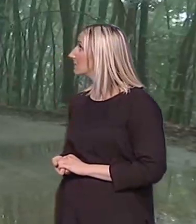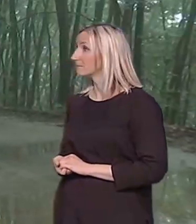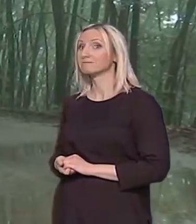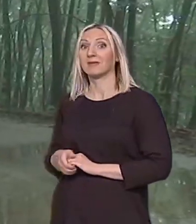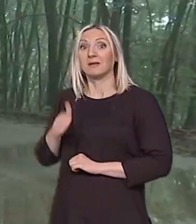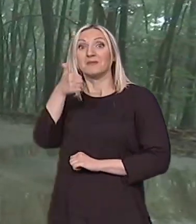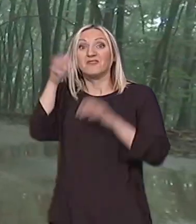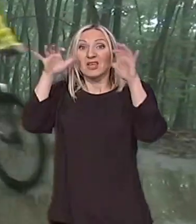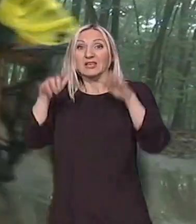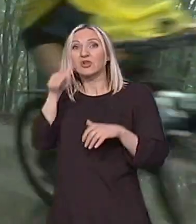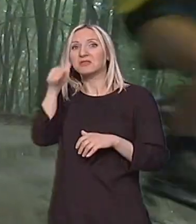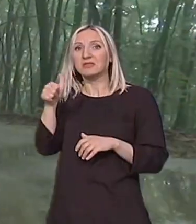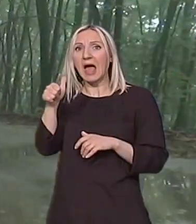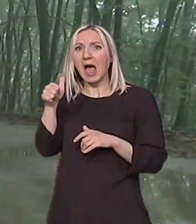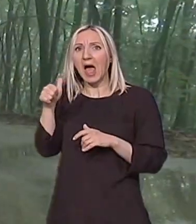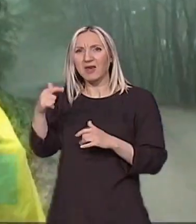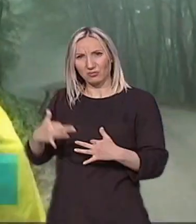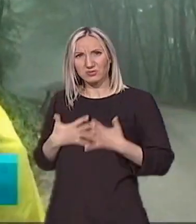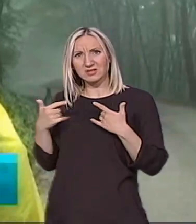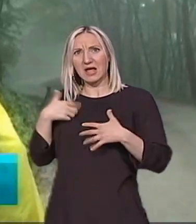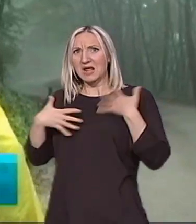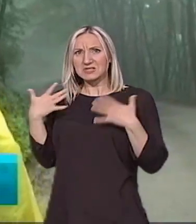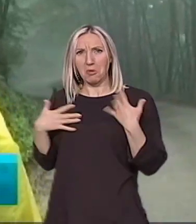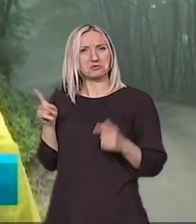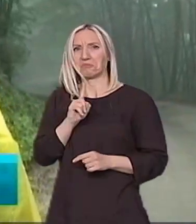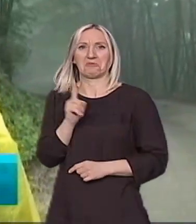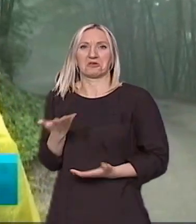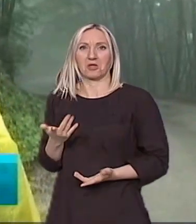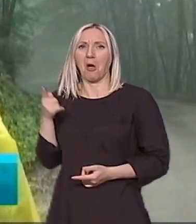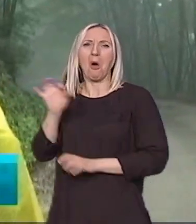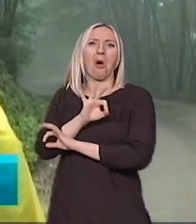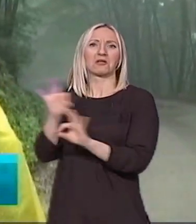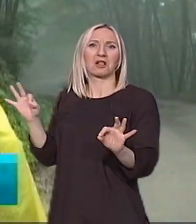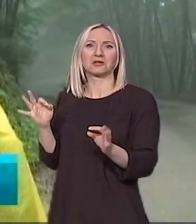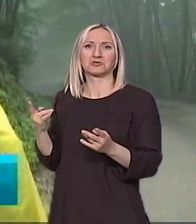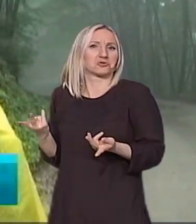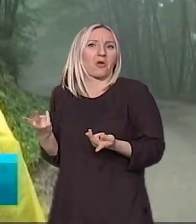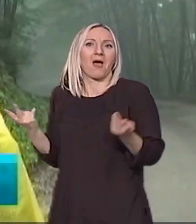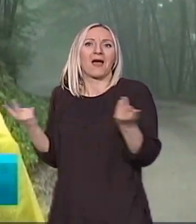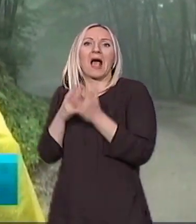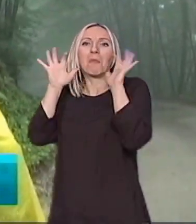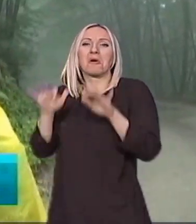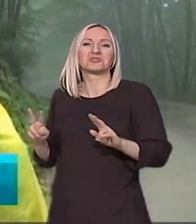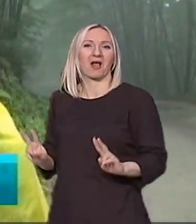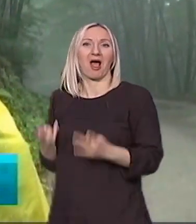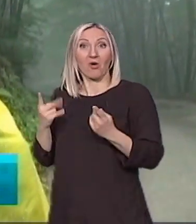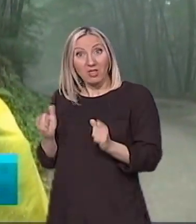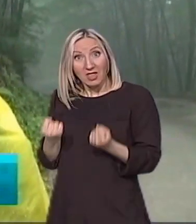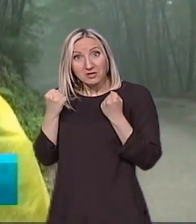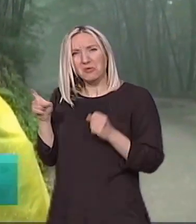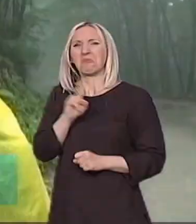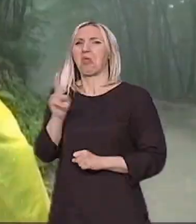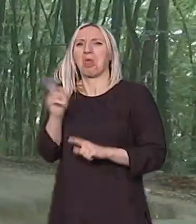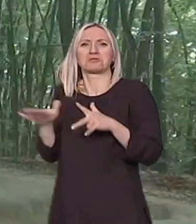Prvi kišni dan nije uticao na raspoloženje. Ide odlično. Super, ko po kiši. Teže? Ne,